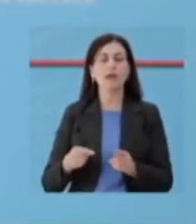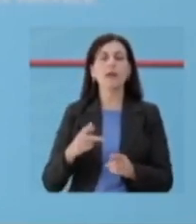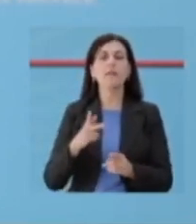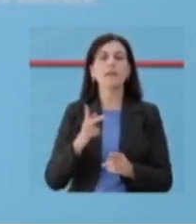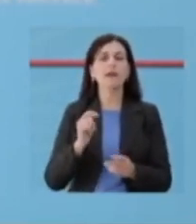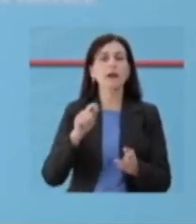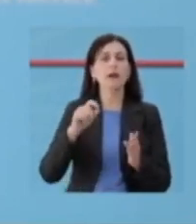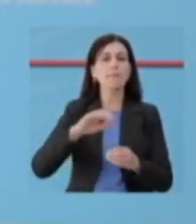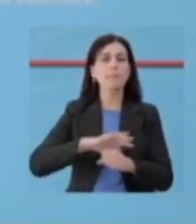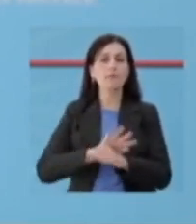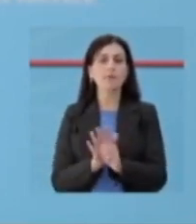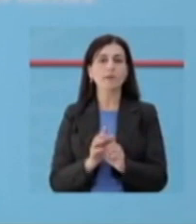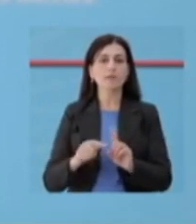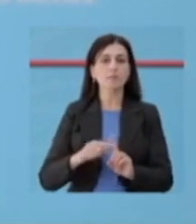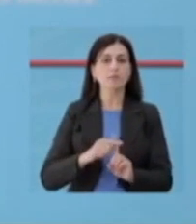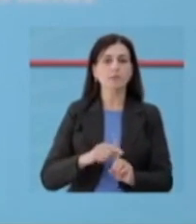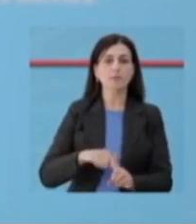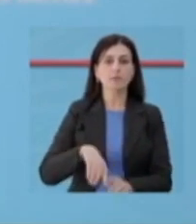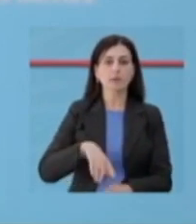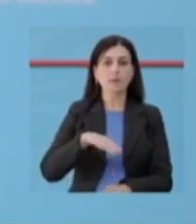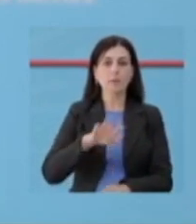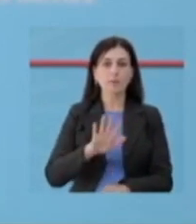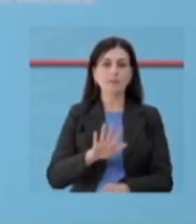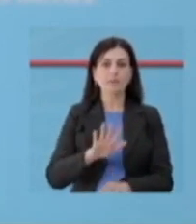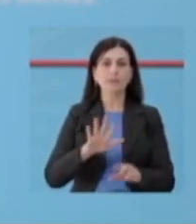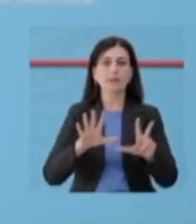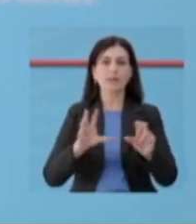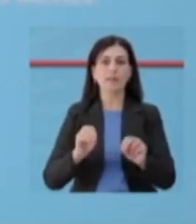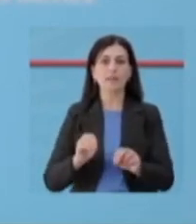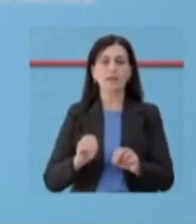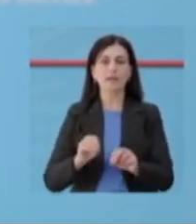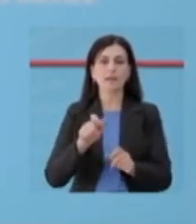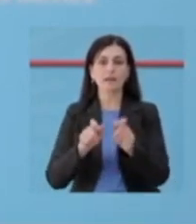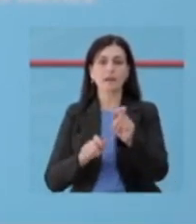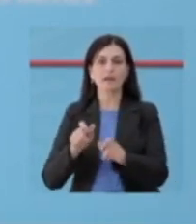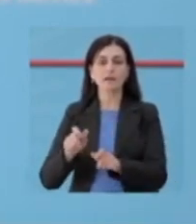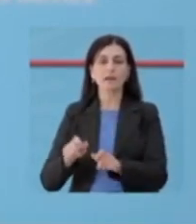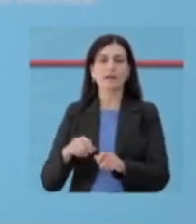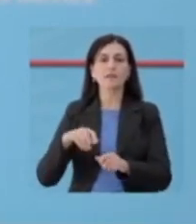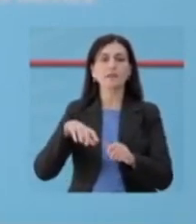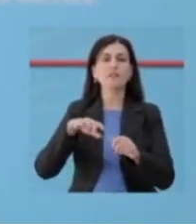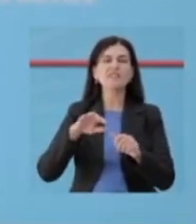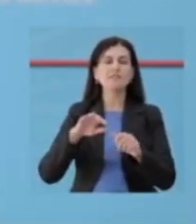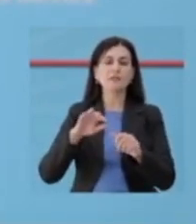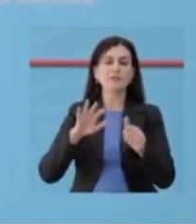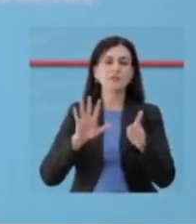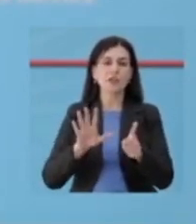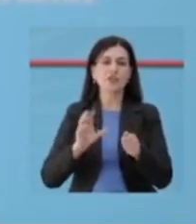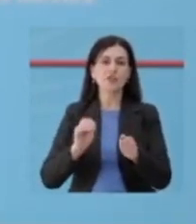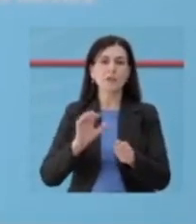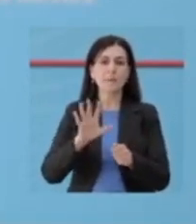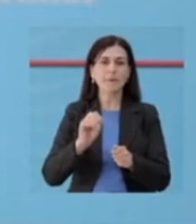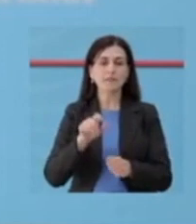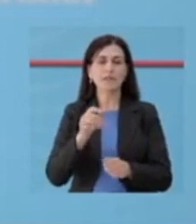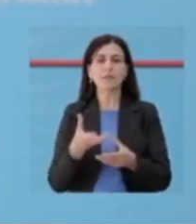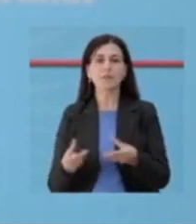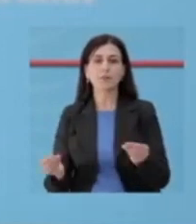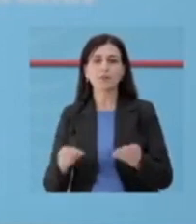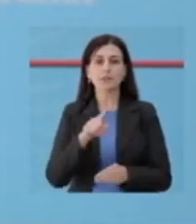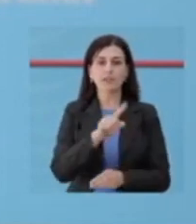dhe prej tyre kanë rezultuar pozitiv 850 raste. 620 raste janë tashmë të shruar,